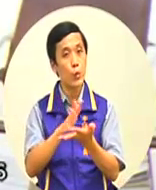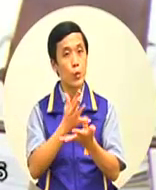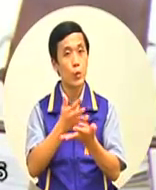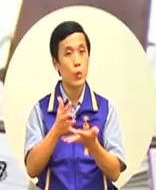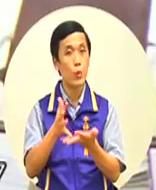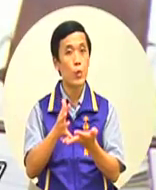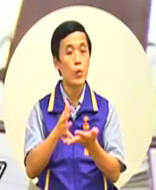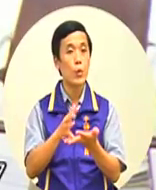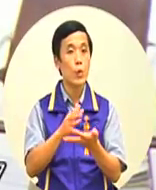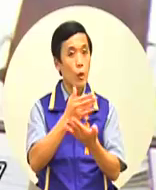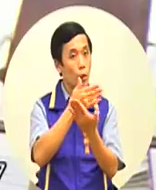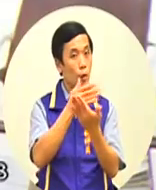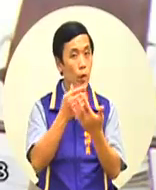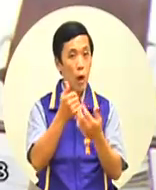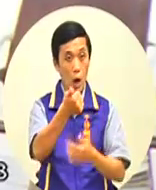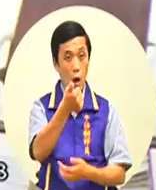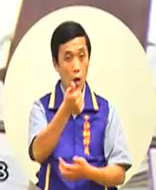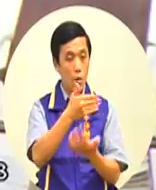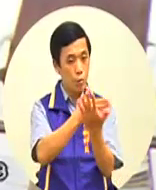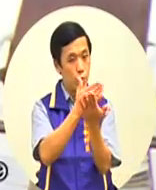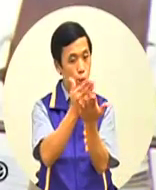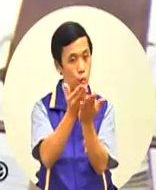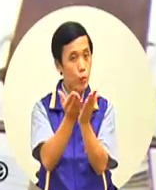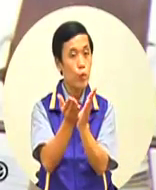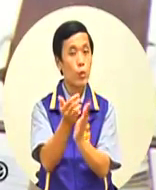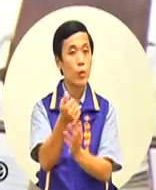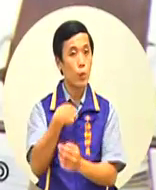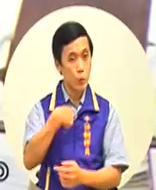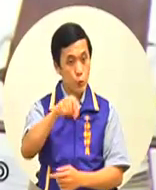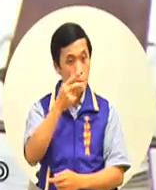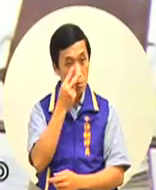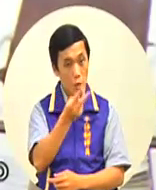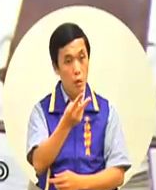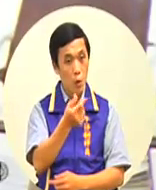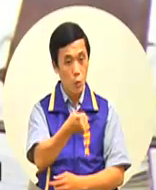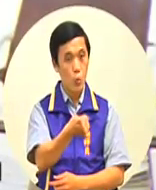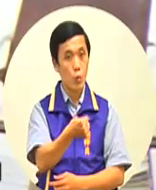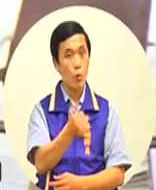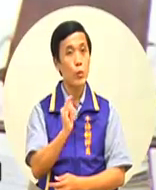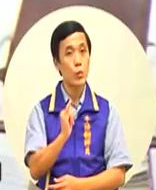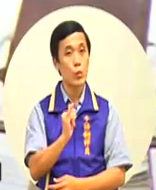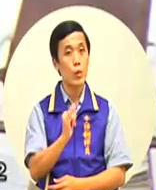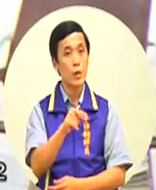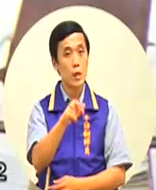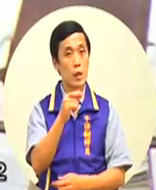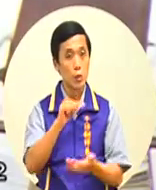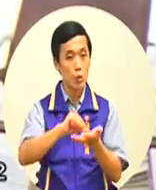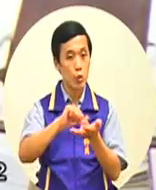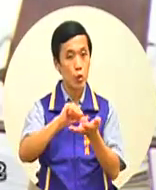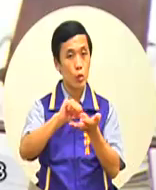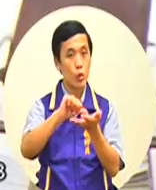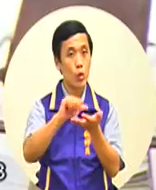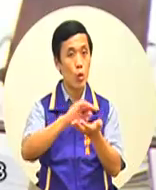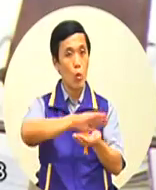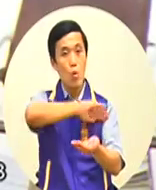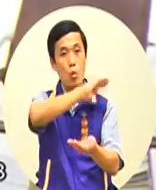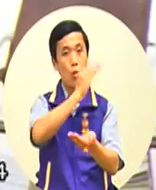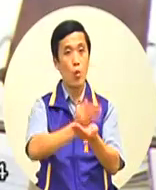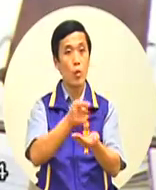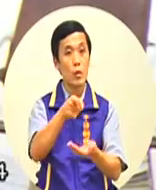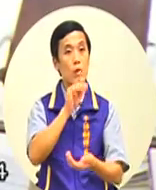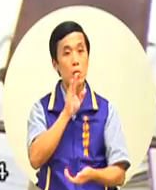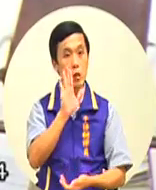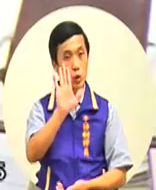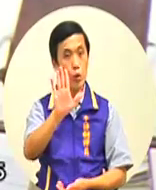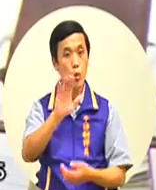的效益啦我们去看哇真的是很棒你看它丰收之后这是有机的呢我